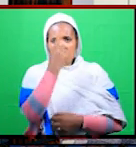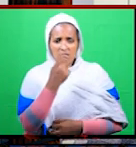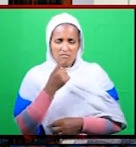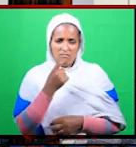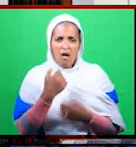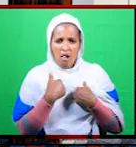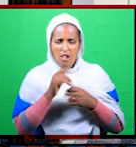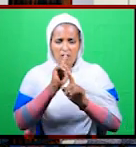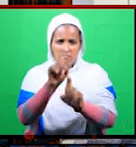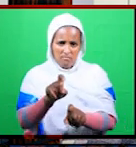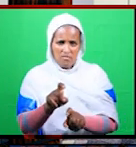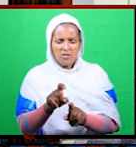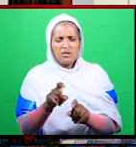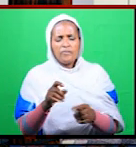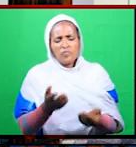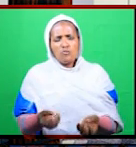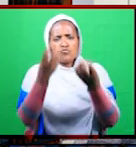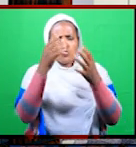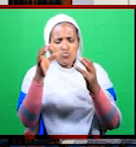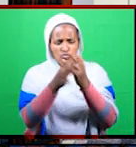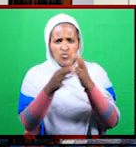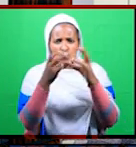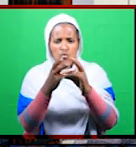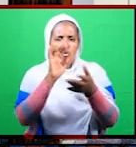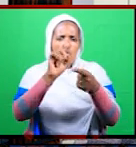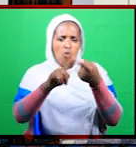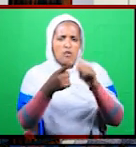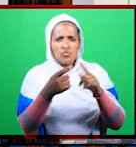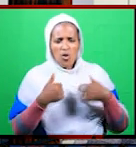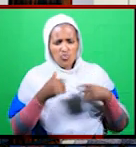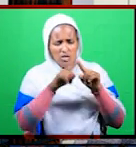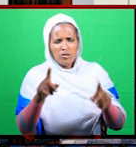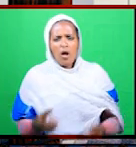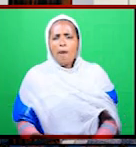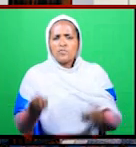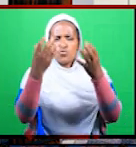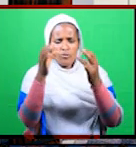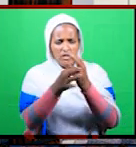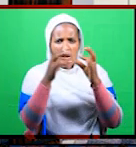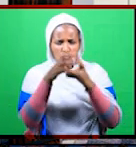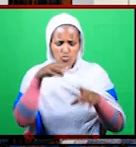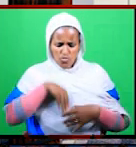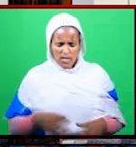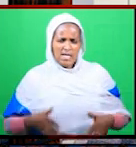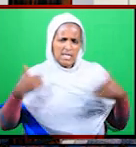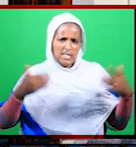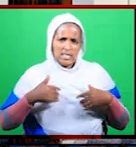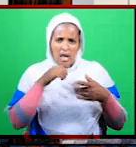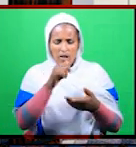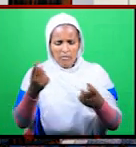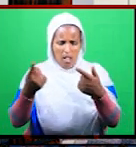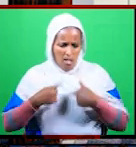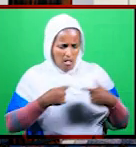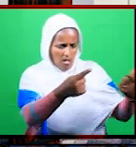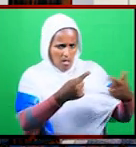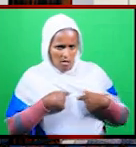ጥያቄ ለመጠየቅ ነበረ። እሱ ምንድን ነው? በርካታ ባለትዳር ጓደኞች አሉኝ። ነገር ግን አብዛኞቹ በትዳራቸው ደስተኛ